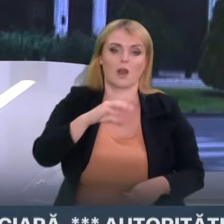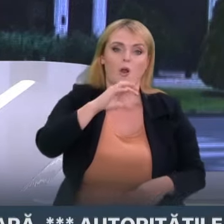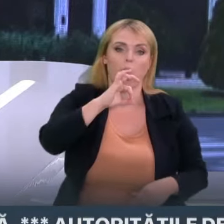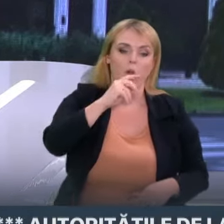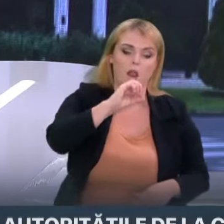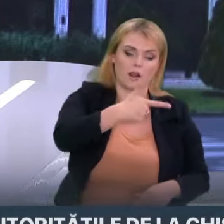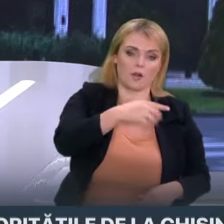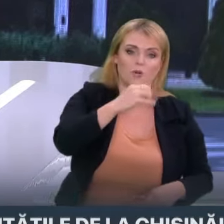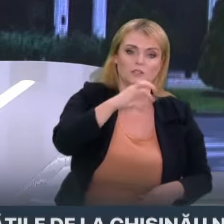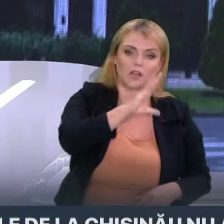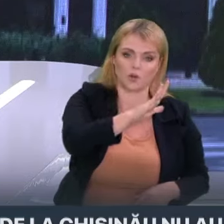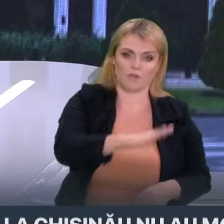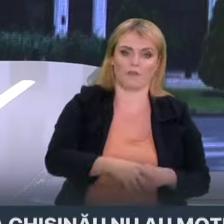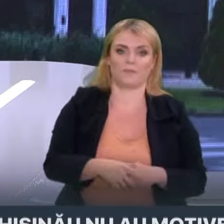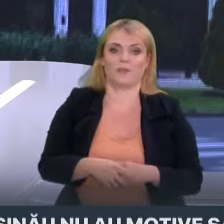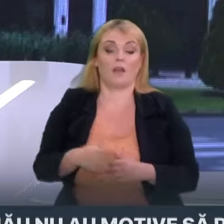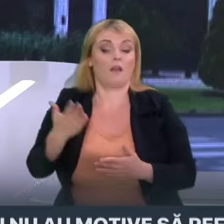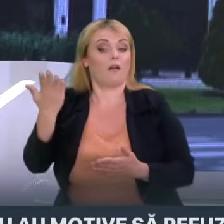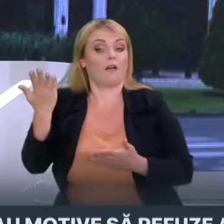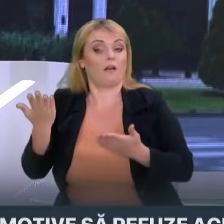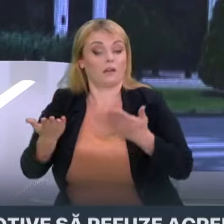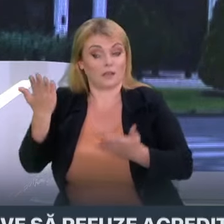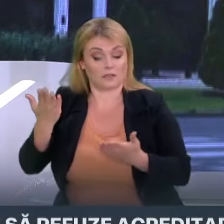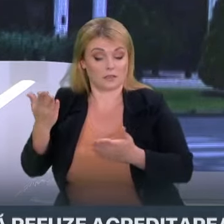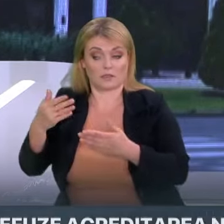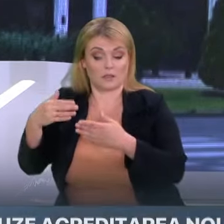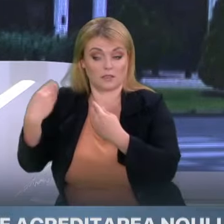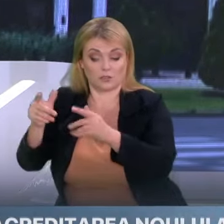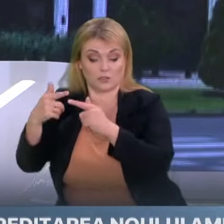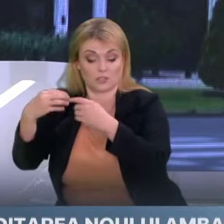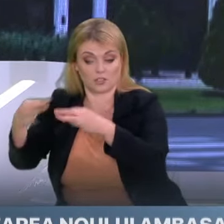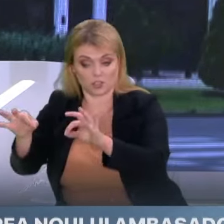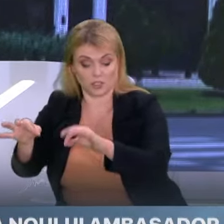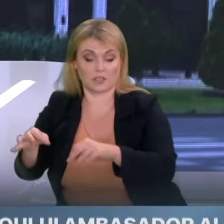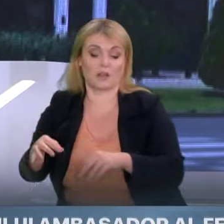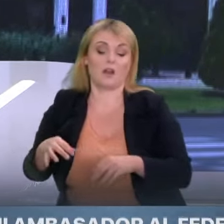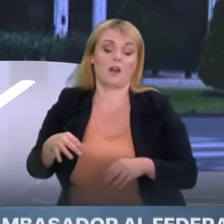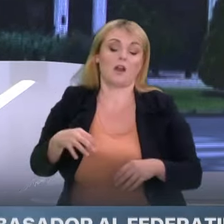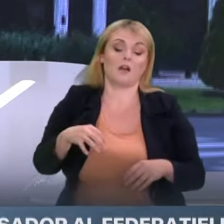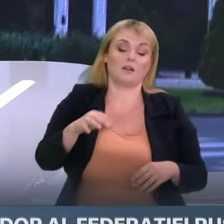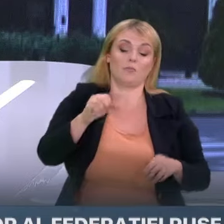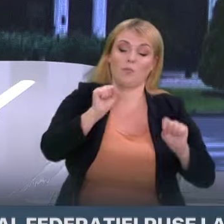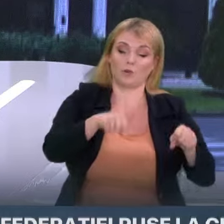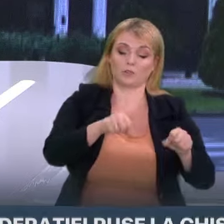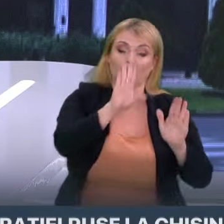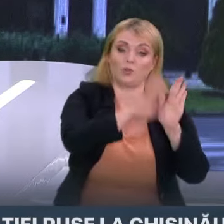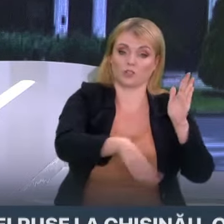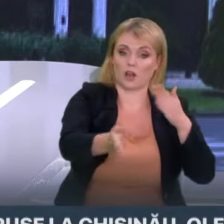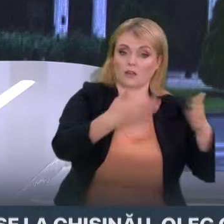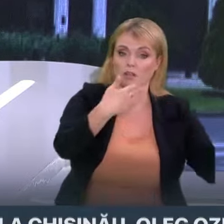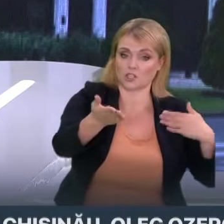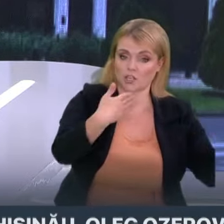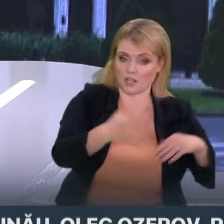Respingerea candidaturii lui Ozerov ar servi drept temei pentru ca Moscova să se victimizeze și să acuze Chișinăul că ar acționa împotriva Federației